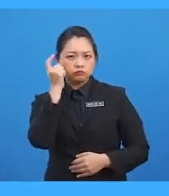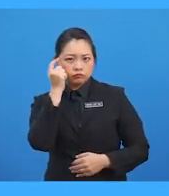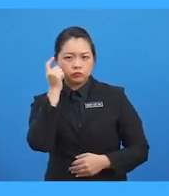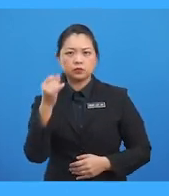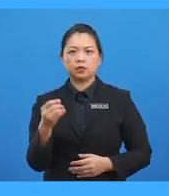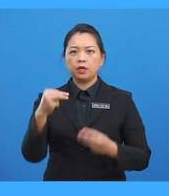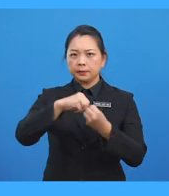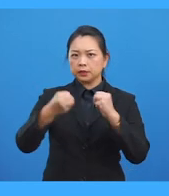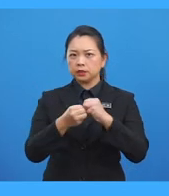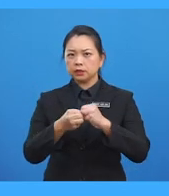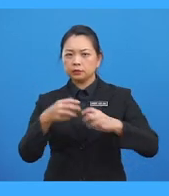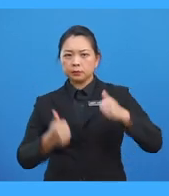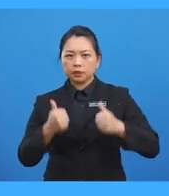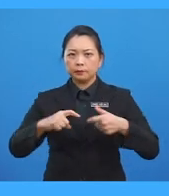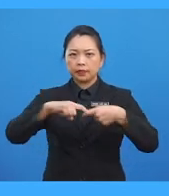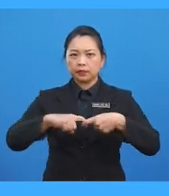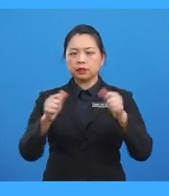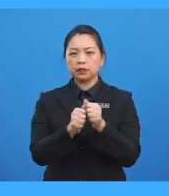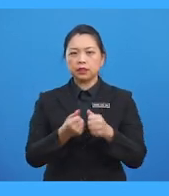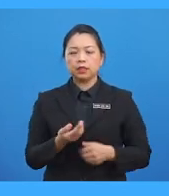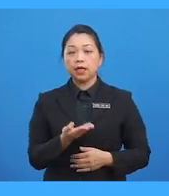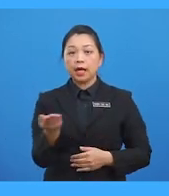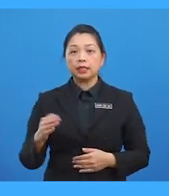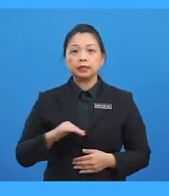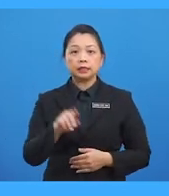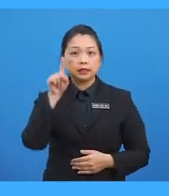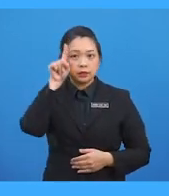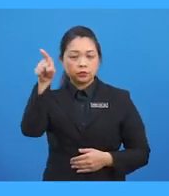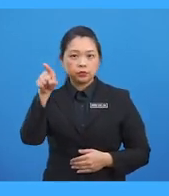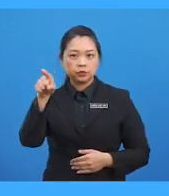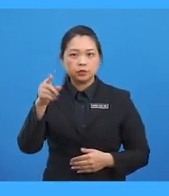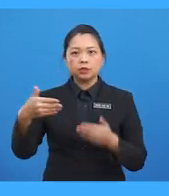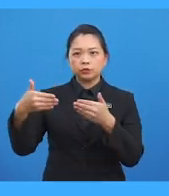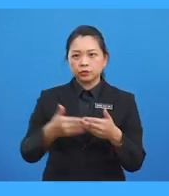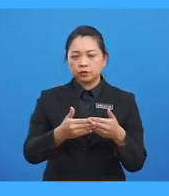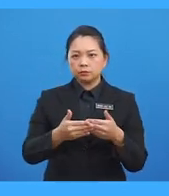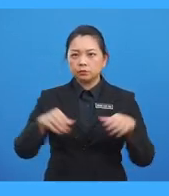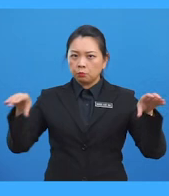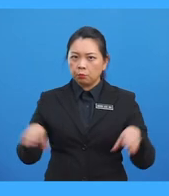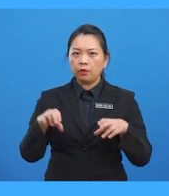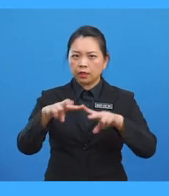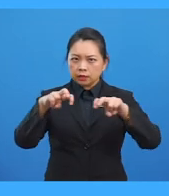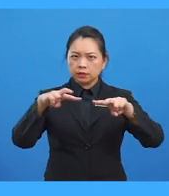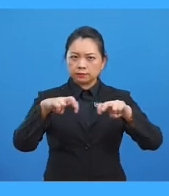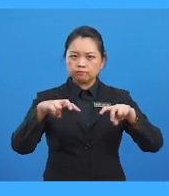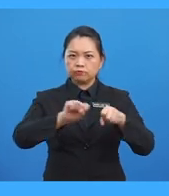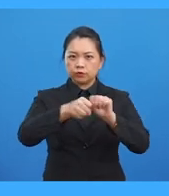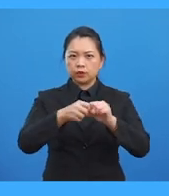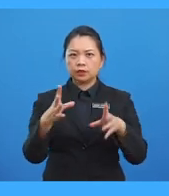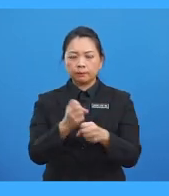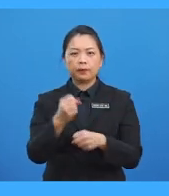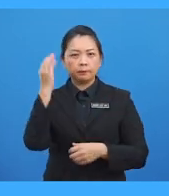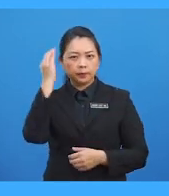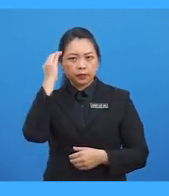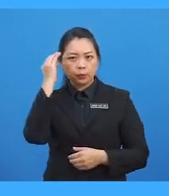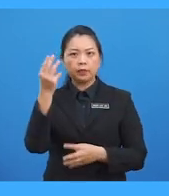intelek. Seterusnya, melaksanakan kajian kes agar mendapat pengetahuan dan maklumat dalam